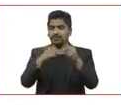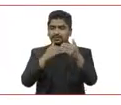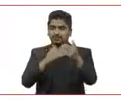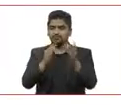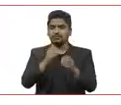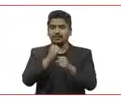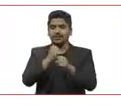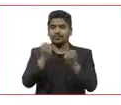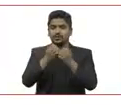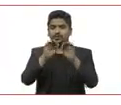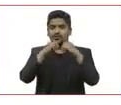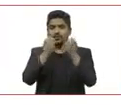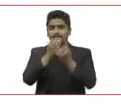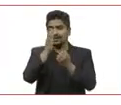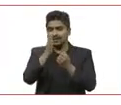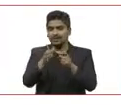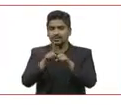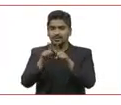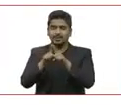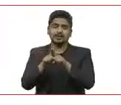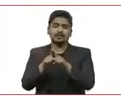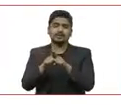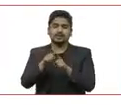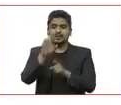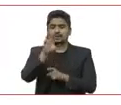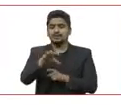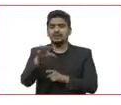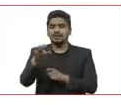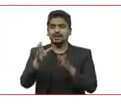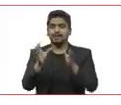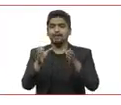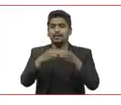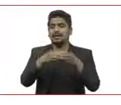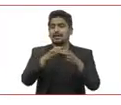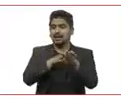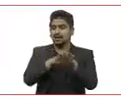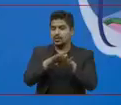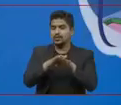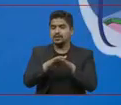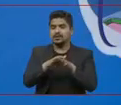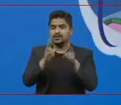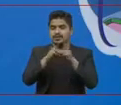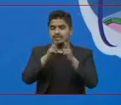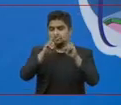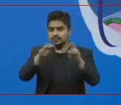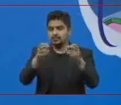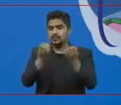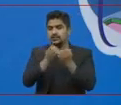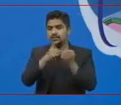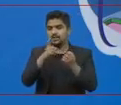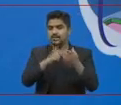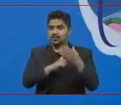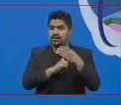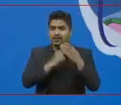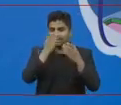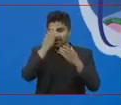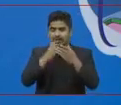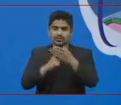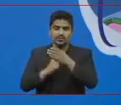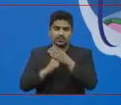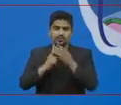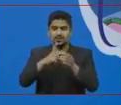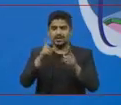गर्छौँ। समुदाय विशेष गरी स्थानीय पालिकाहरूले कन्ट्याक्ट ट्रेसिङको लागि क्वारेन्टाइन र आइसोलेसनका